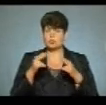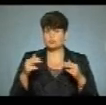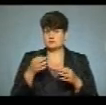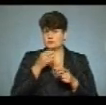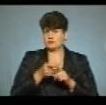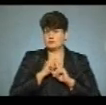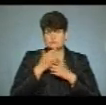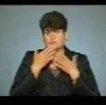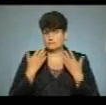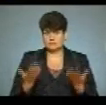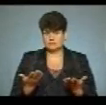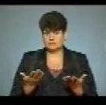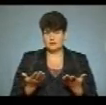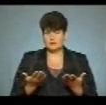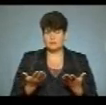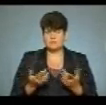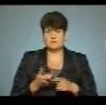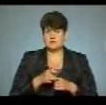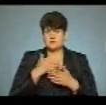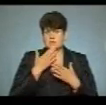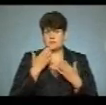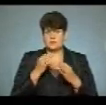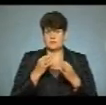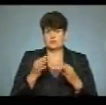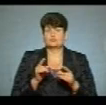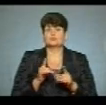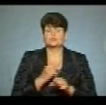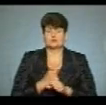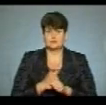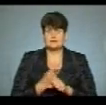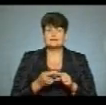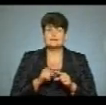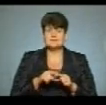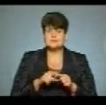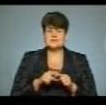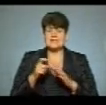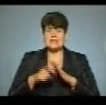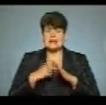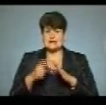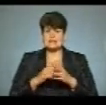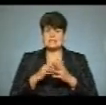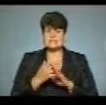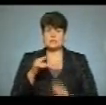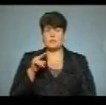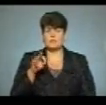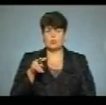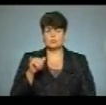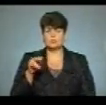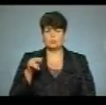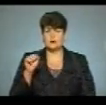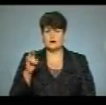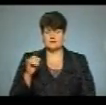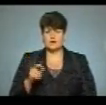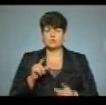ми більше не маємо що зробити, тільки як мітингувати. Це кар'єр у селі Полупанівка, з якого возять камінь